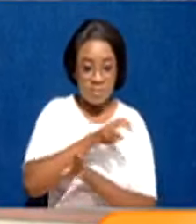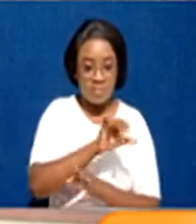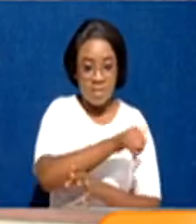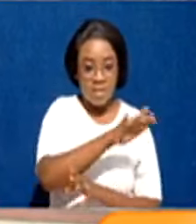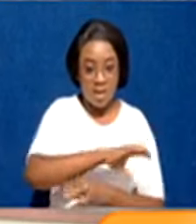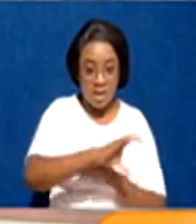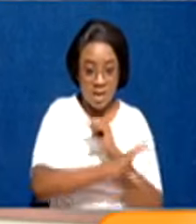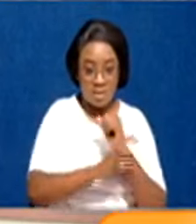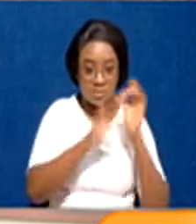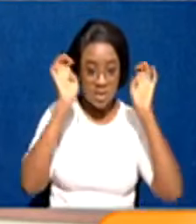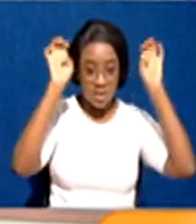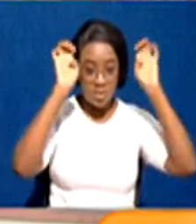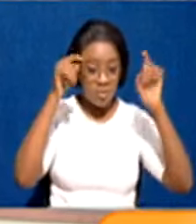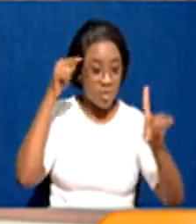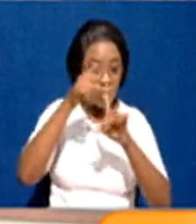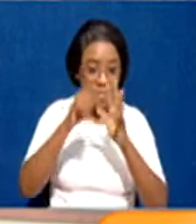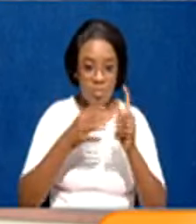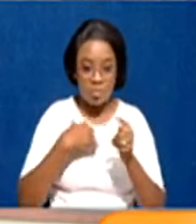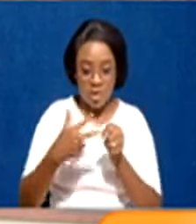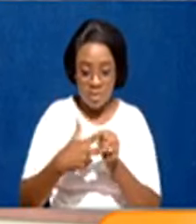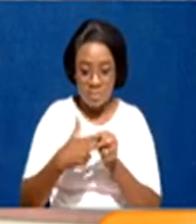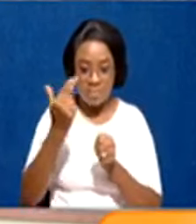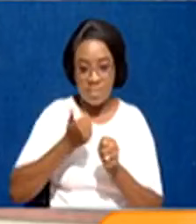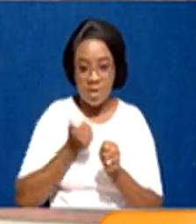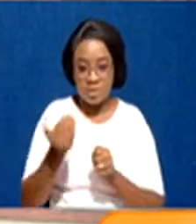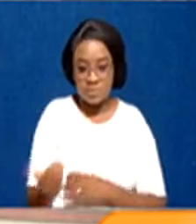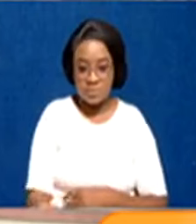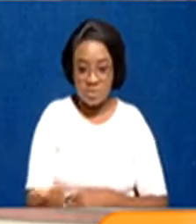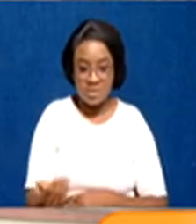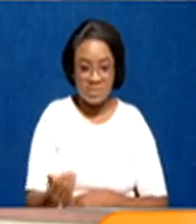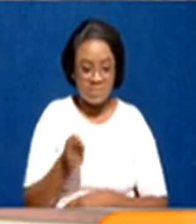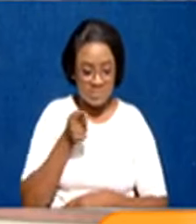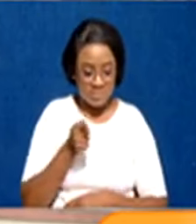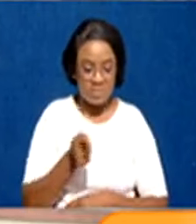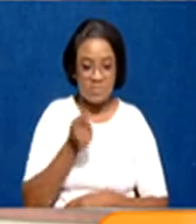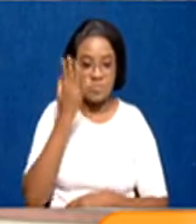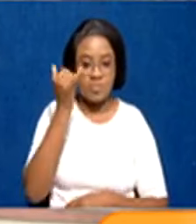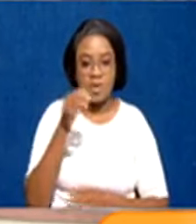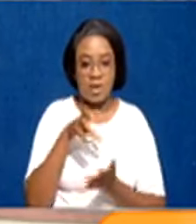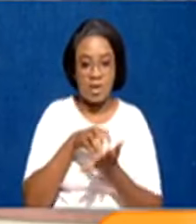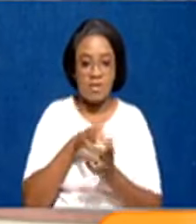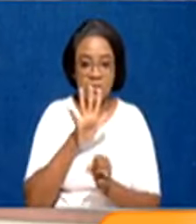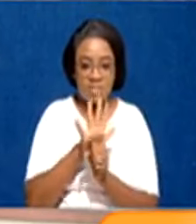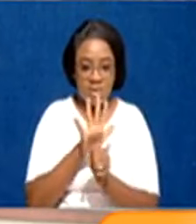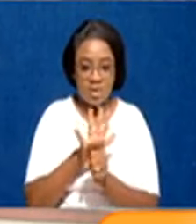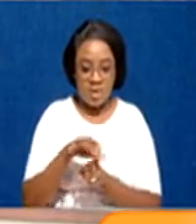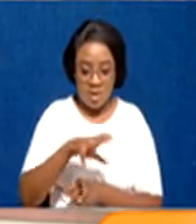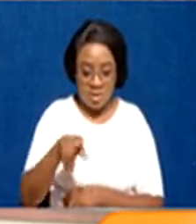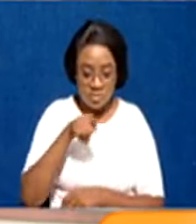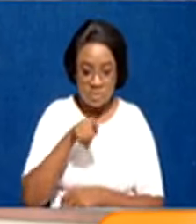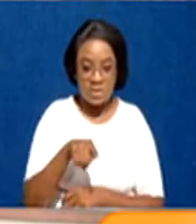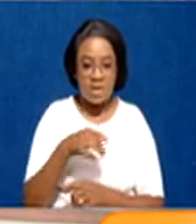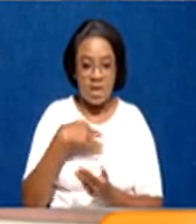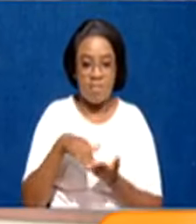Ethiopia kwenda kutekeleza ukeketaji wa watoto wa kike. Hii ikitajwa kuchangia ongezeko la visa vya ukeketaji katika kaunti hiyo